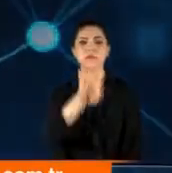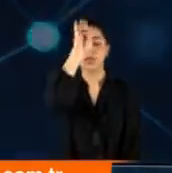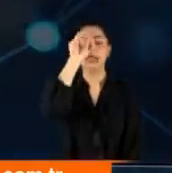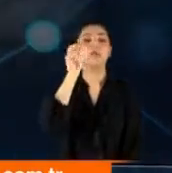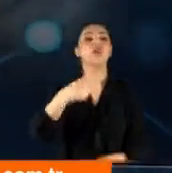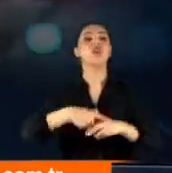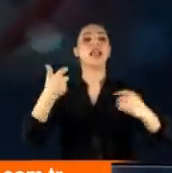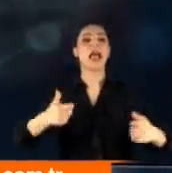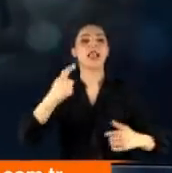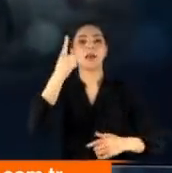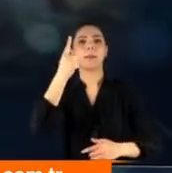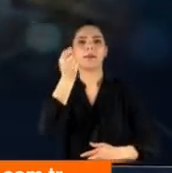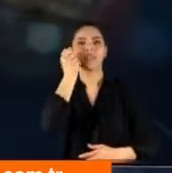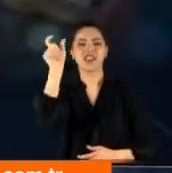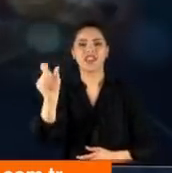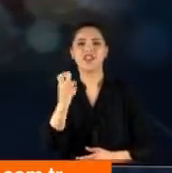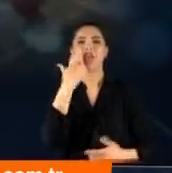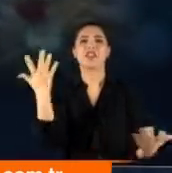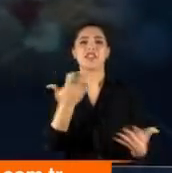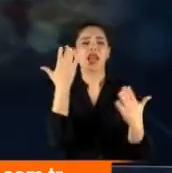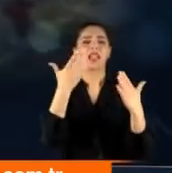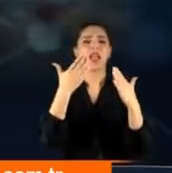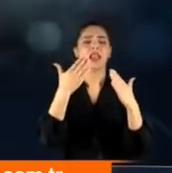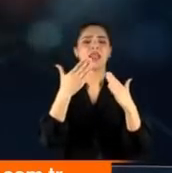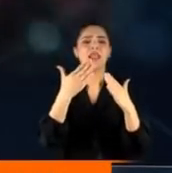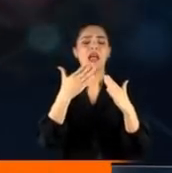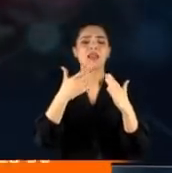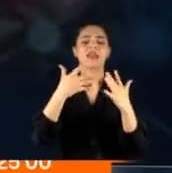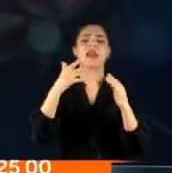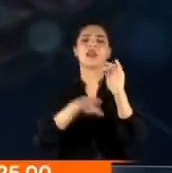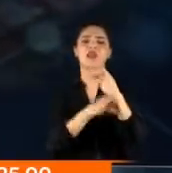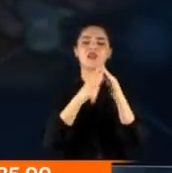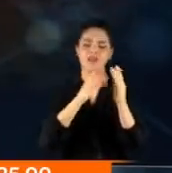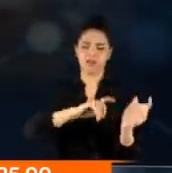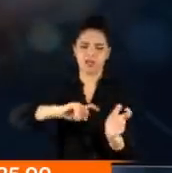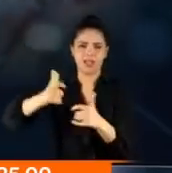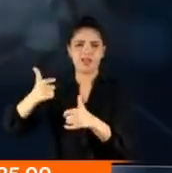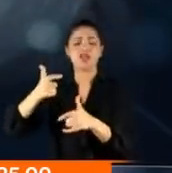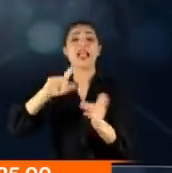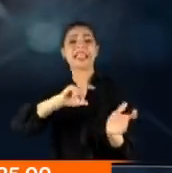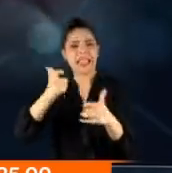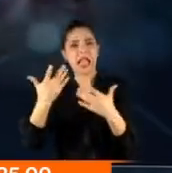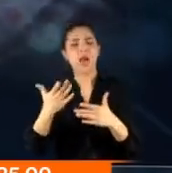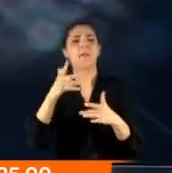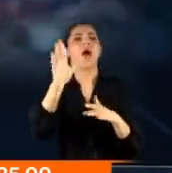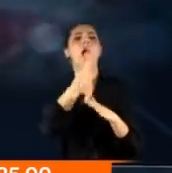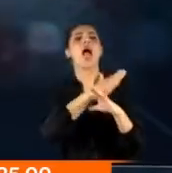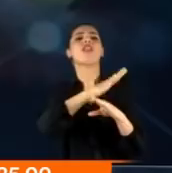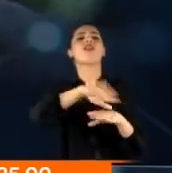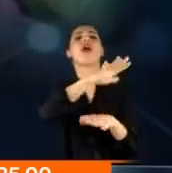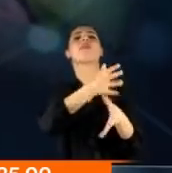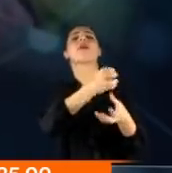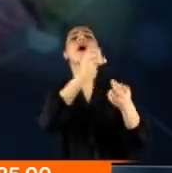İstanbul'da Esenyurt'ta bir kişi yıllardır yaşadığı evinden taşınmaya kalktı. Taşındı da ama taşınırken eşyalarından hiçbirini